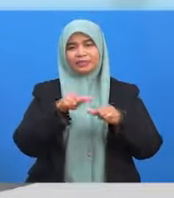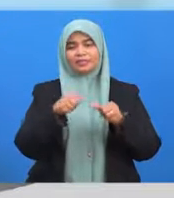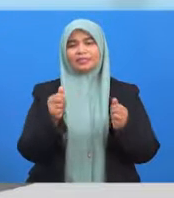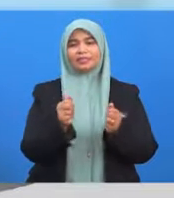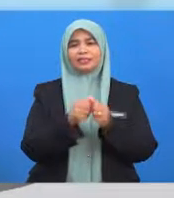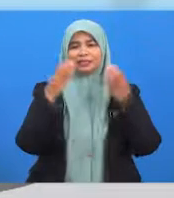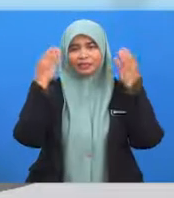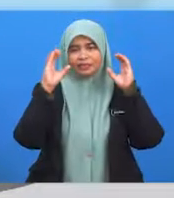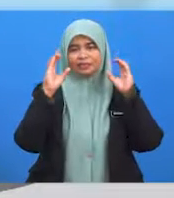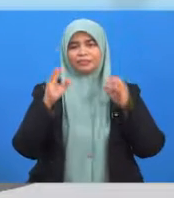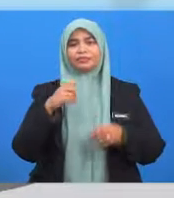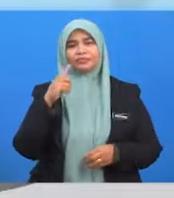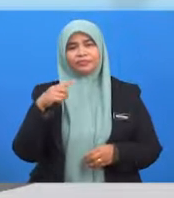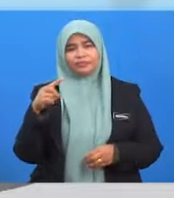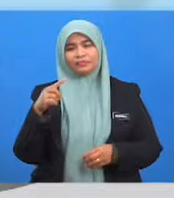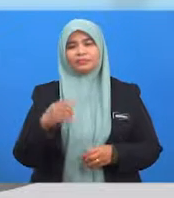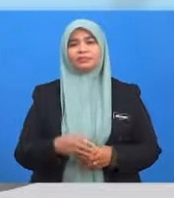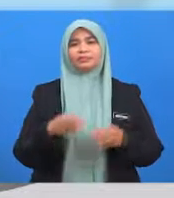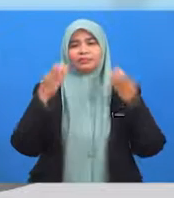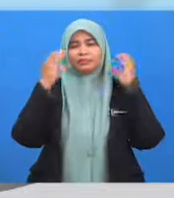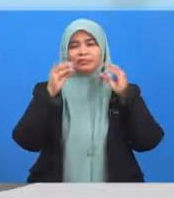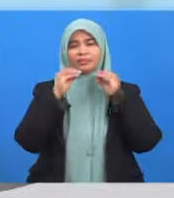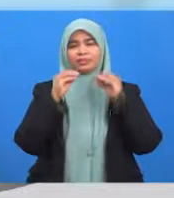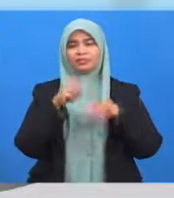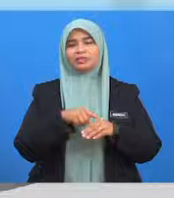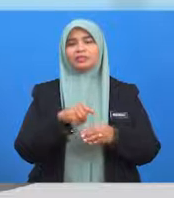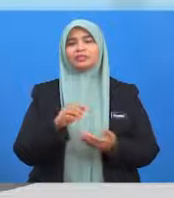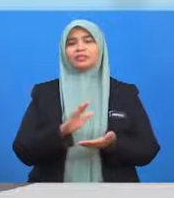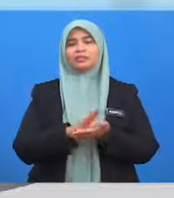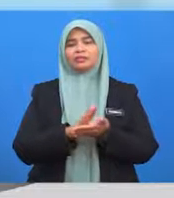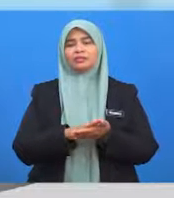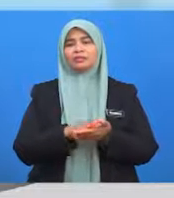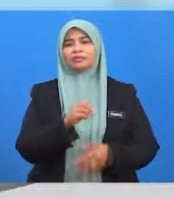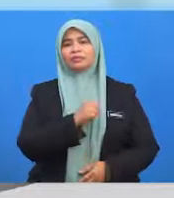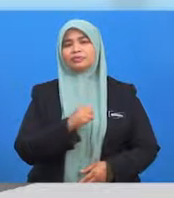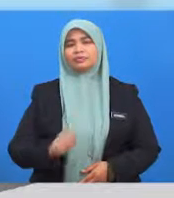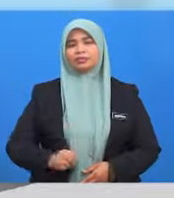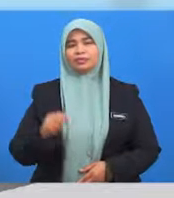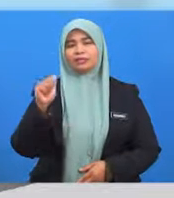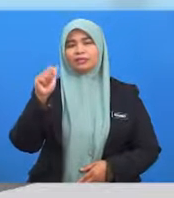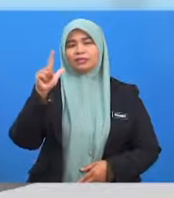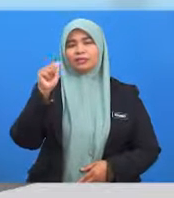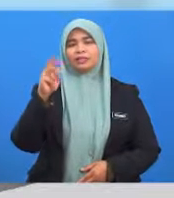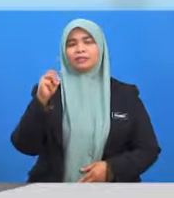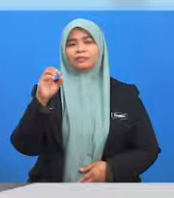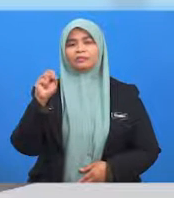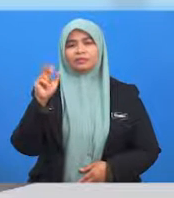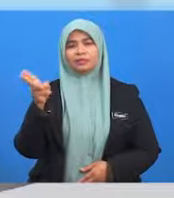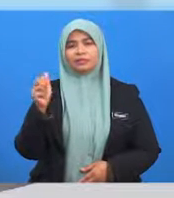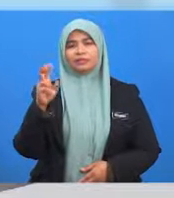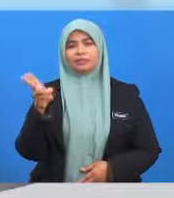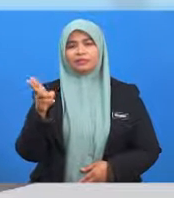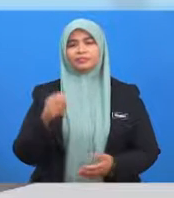Cikgu Zuhaida. Cikgu mengajar di SK Sultan Hishamuddin Alam Shah. Pada pembelajaran kali